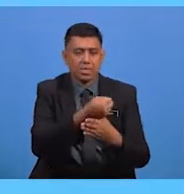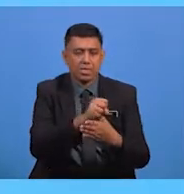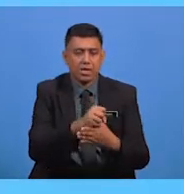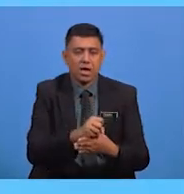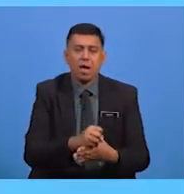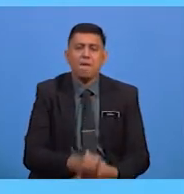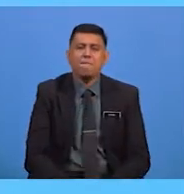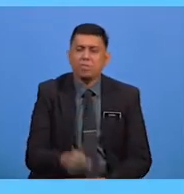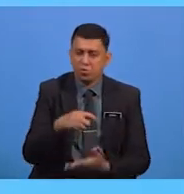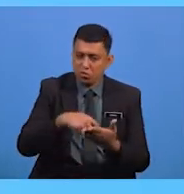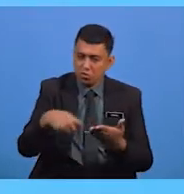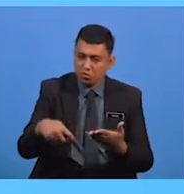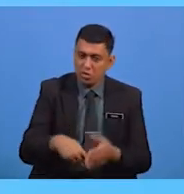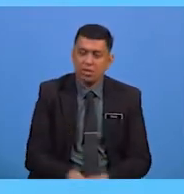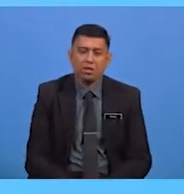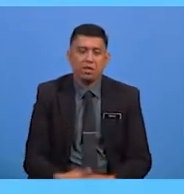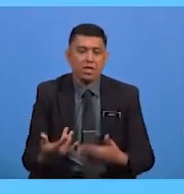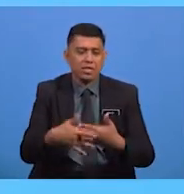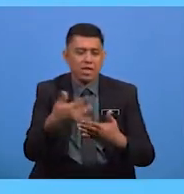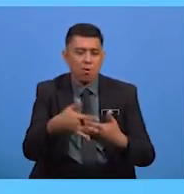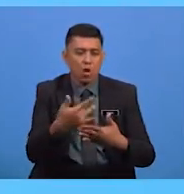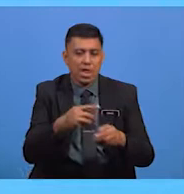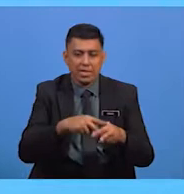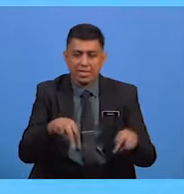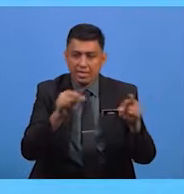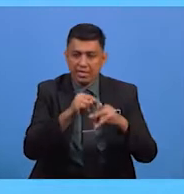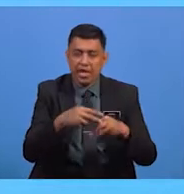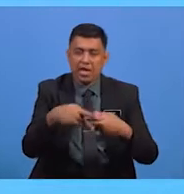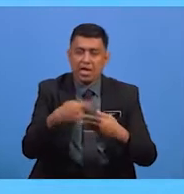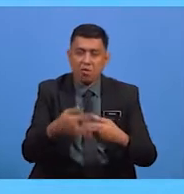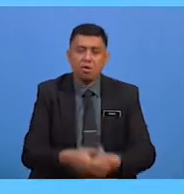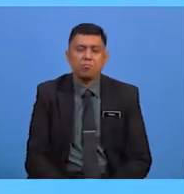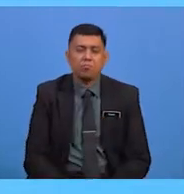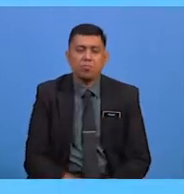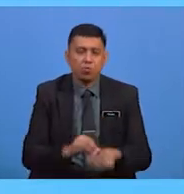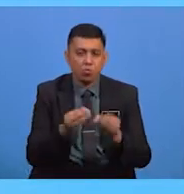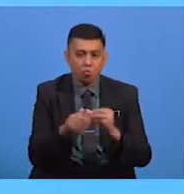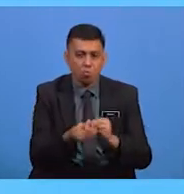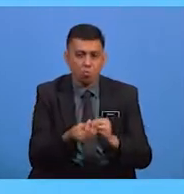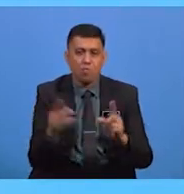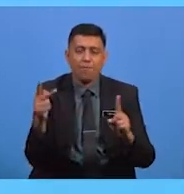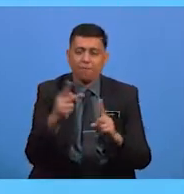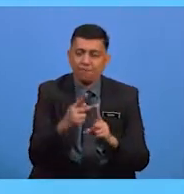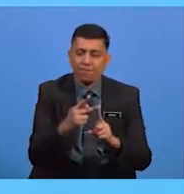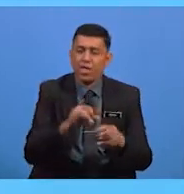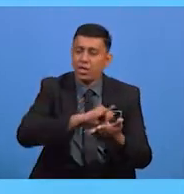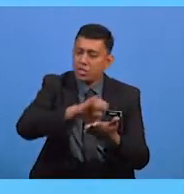Tuliskan pernyataan, setkan nilai awal bagi pemboleh ubah bernama bilangan nombor kepada nilai jumlah